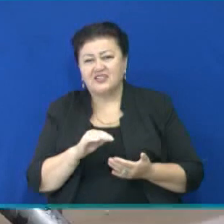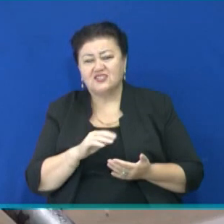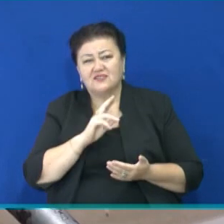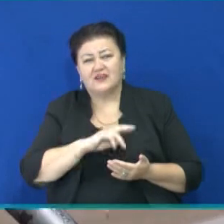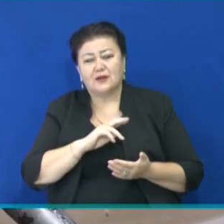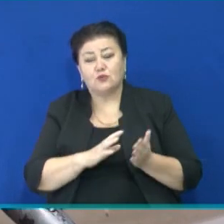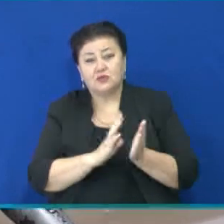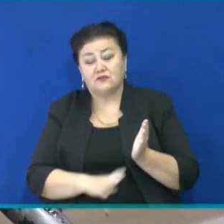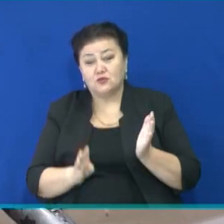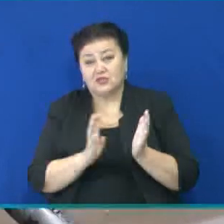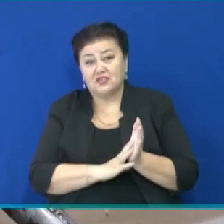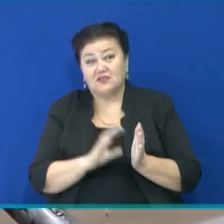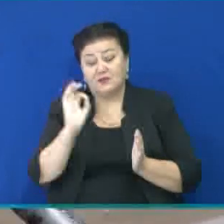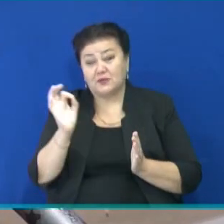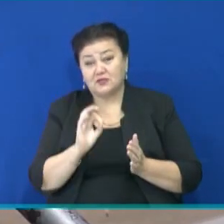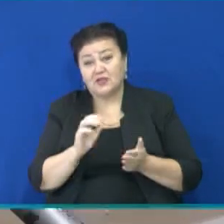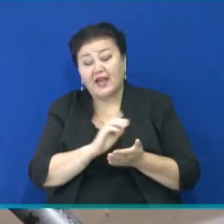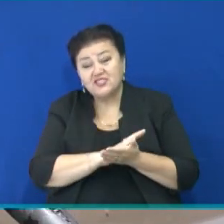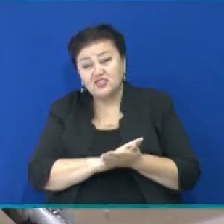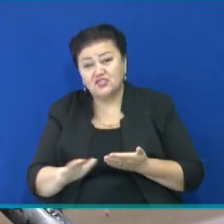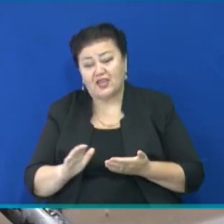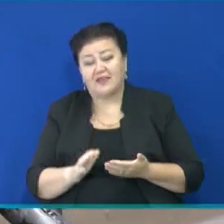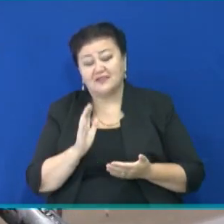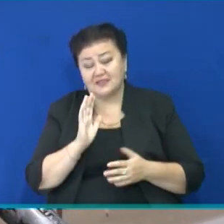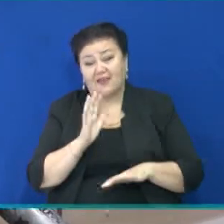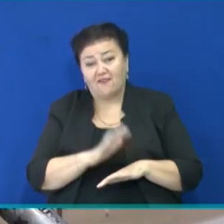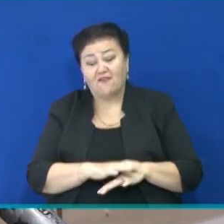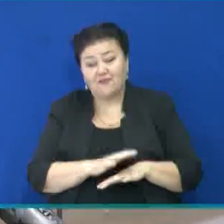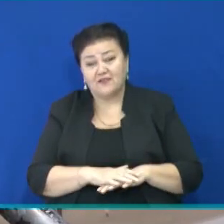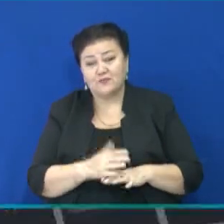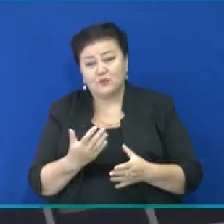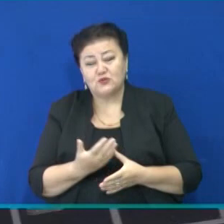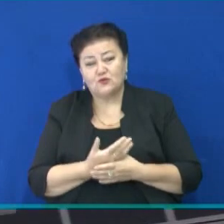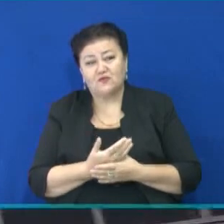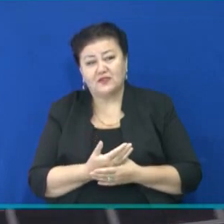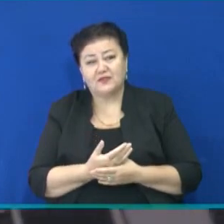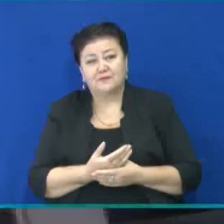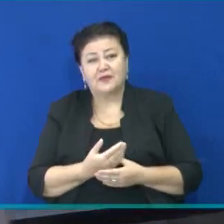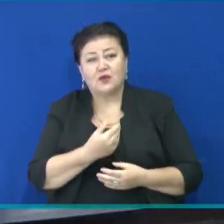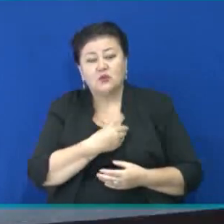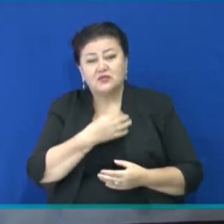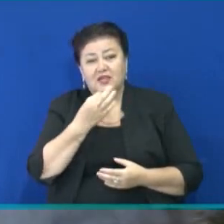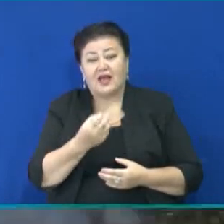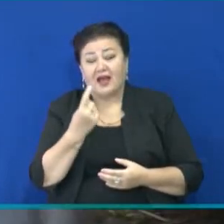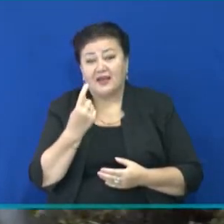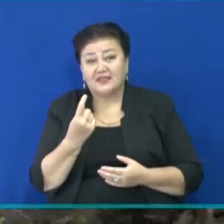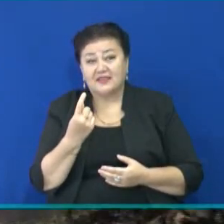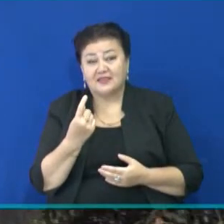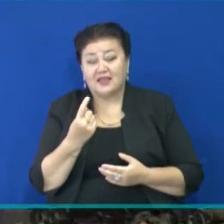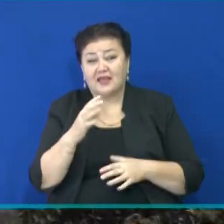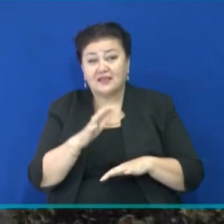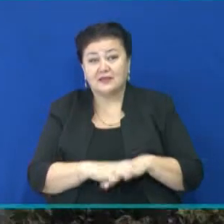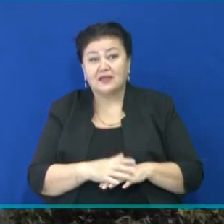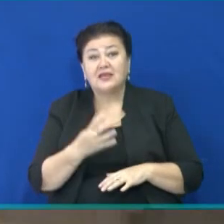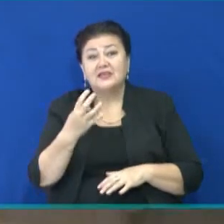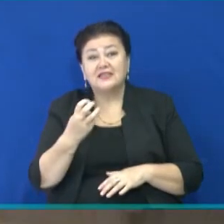кезде 99% тазағып шығарады қазандықтан шығатын түтіннің құрамын. Айта кетейік, бір сүзгінің бағасы 300